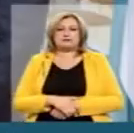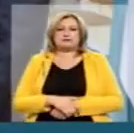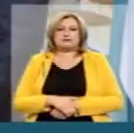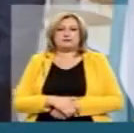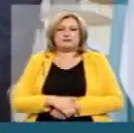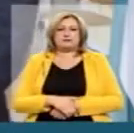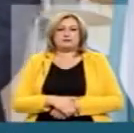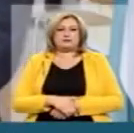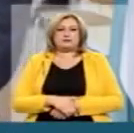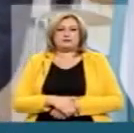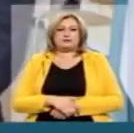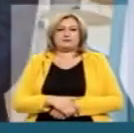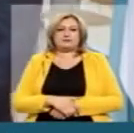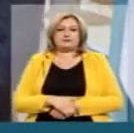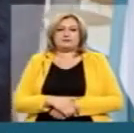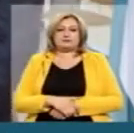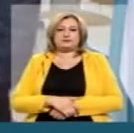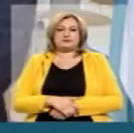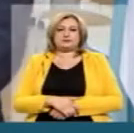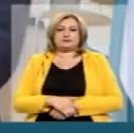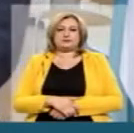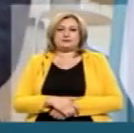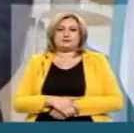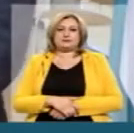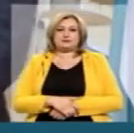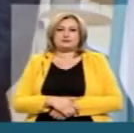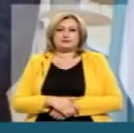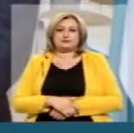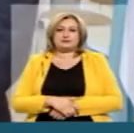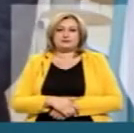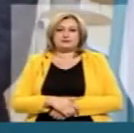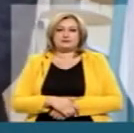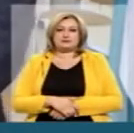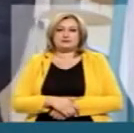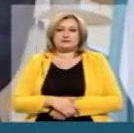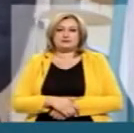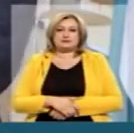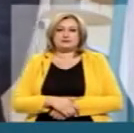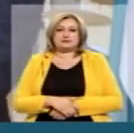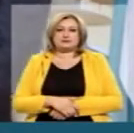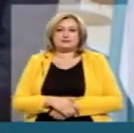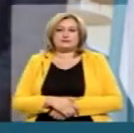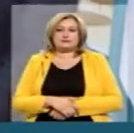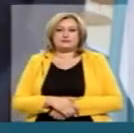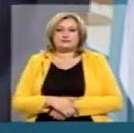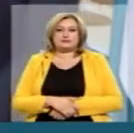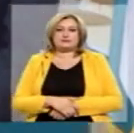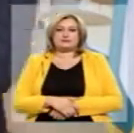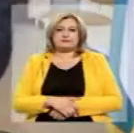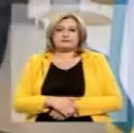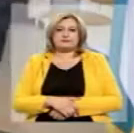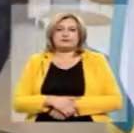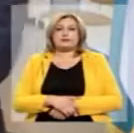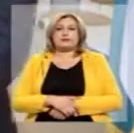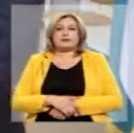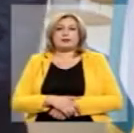Когда играли с корейцами. Халықаралық сурдо олимпиада ойындарында бірінші орын аспан асты елінің спортшыларына бұйырса, қостанайлық спортшылар қола медальді